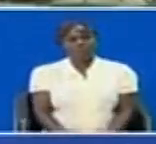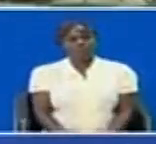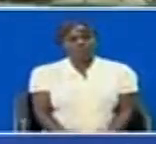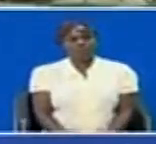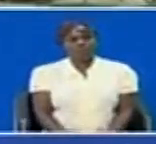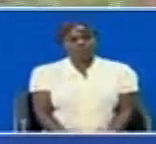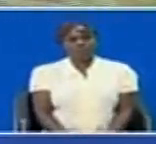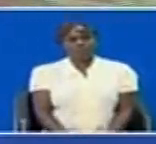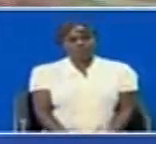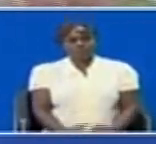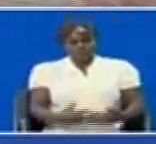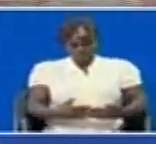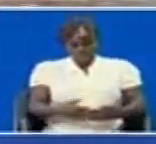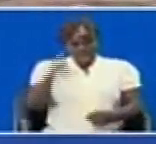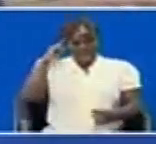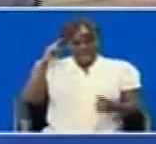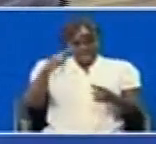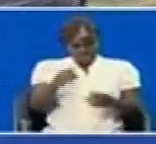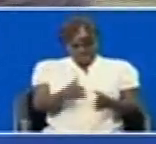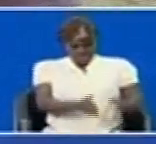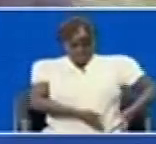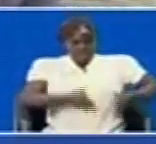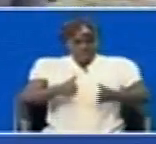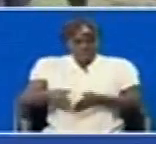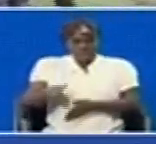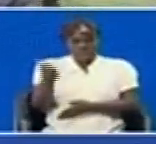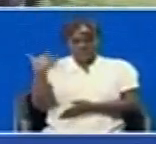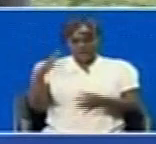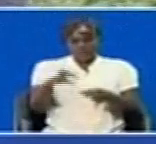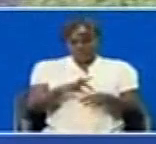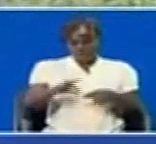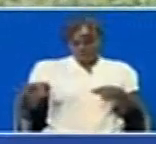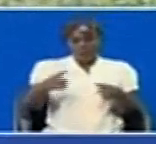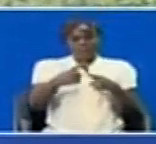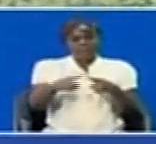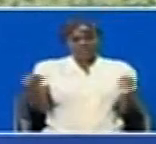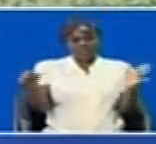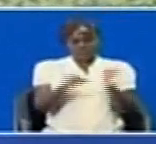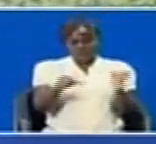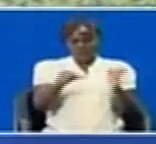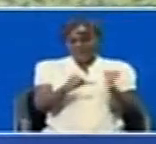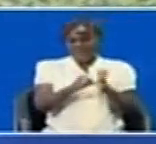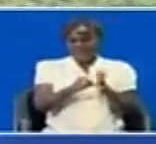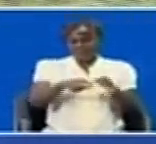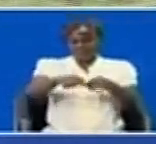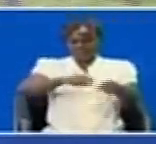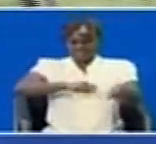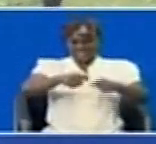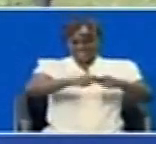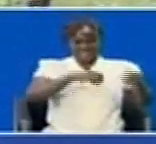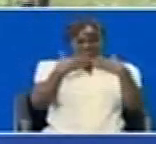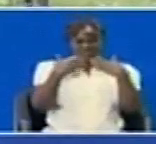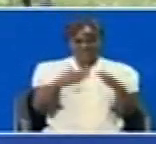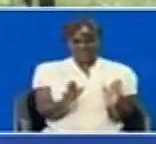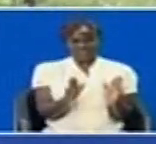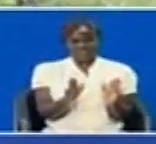Kaptula yake awali ilikuwa suruali ndefu ya kijivu, ila taabu zimeipasura mpya viraka viwili